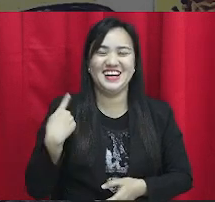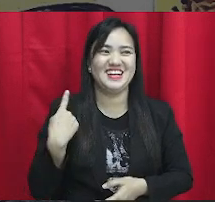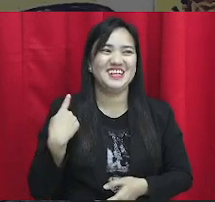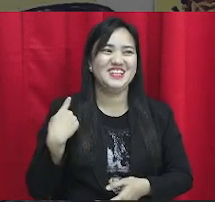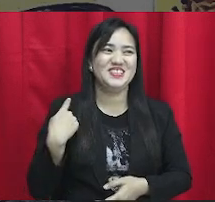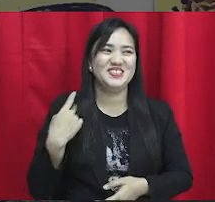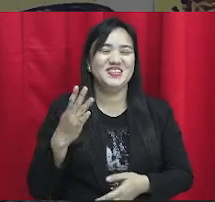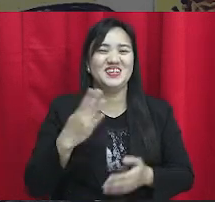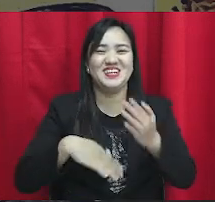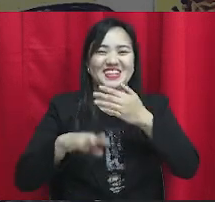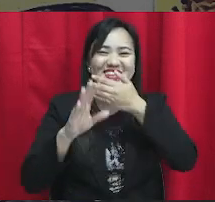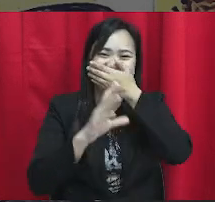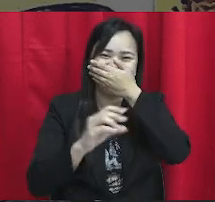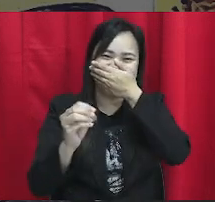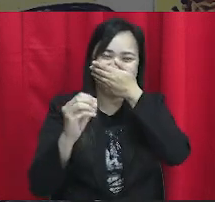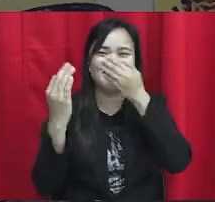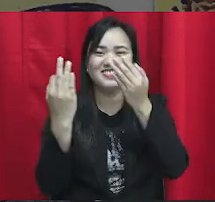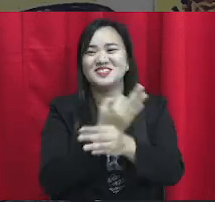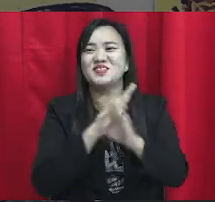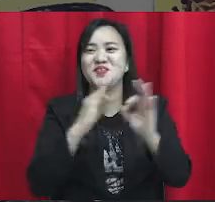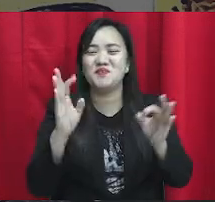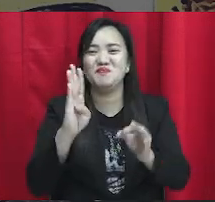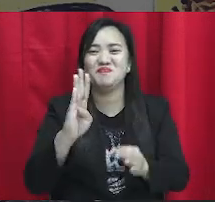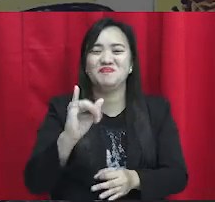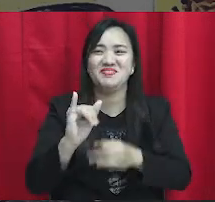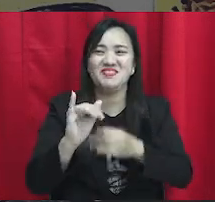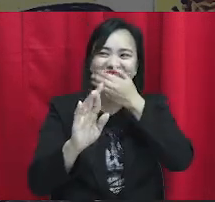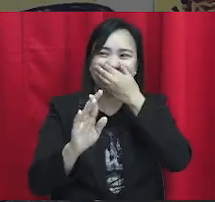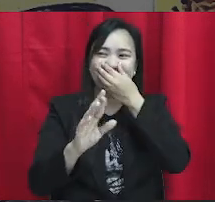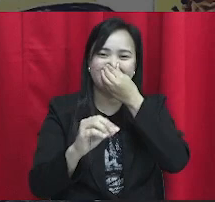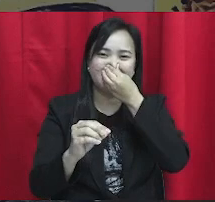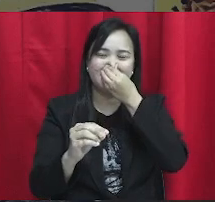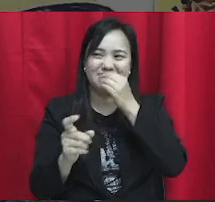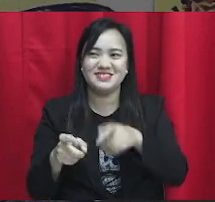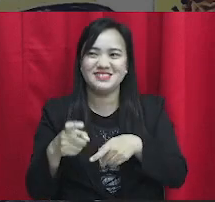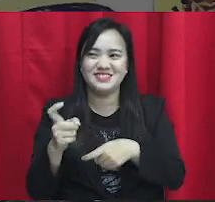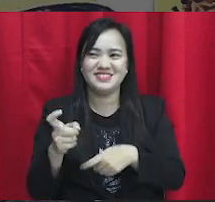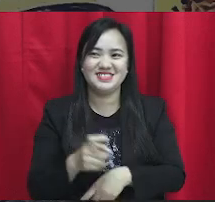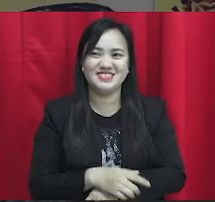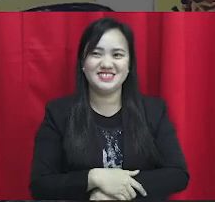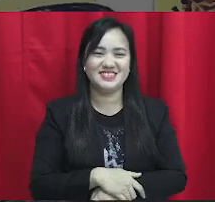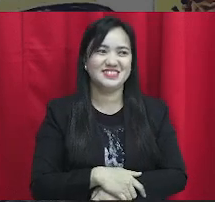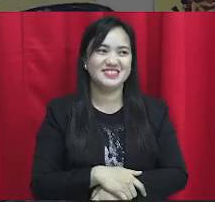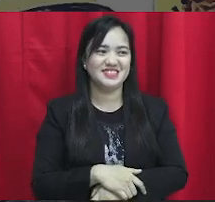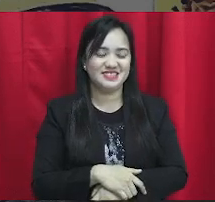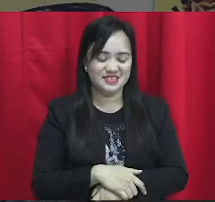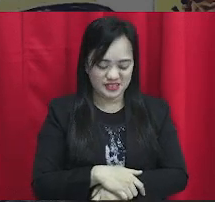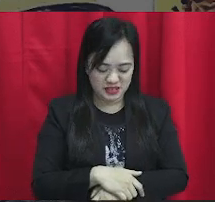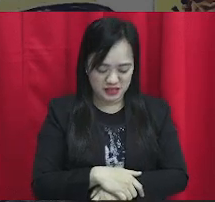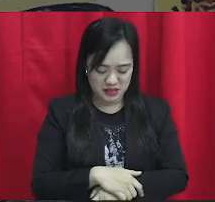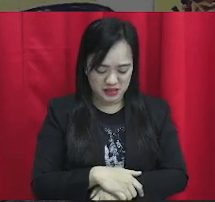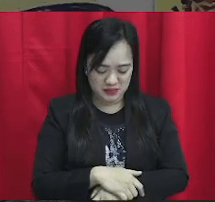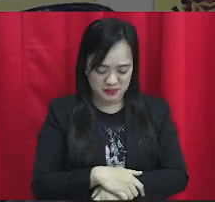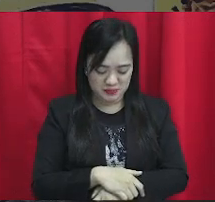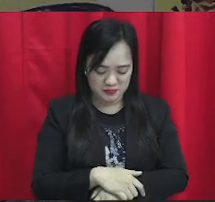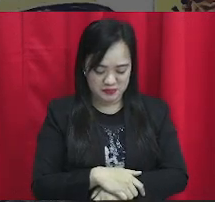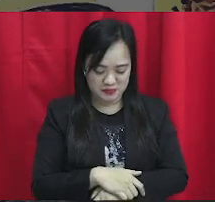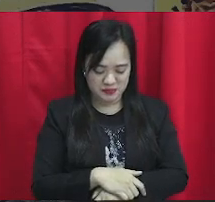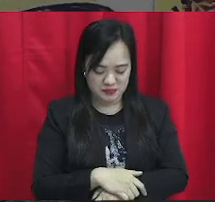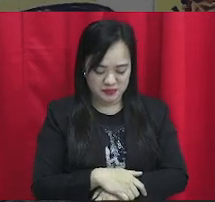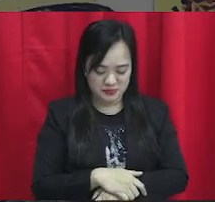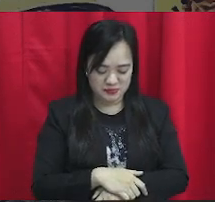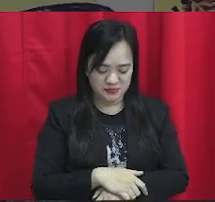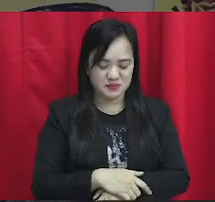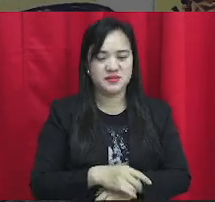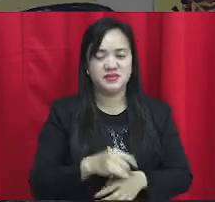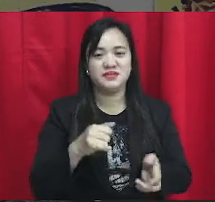certificate. What? Ay, birth certificate. Hindi gift certificate, birth certificate. Ayan, t-shirt. At hindi lang yan, nanay. Dahil